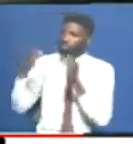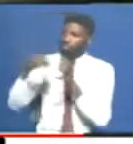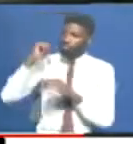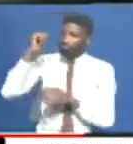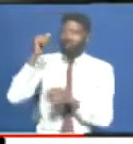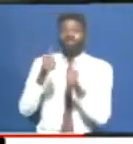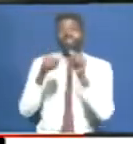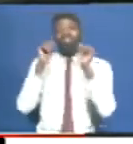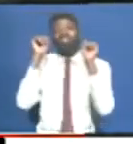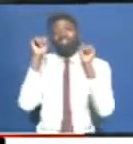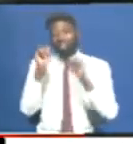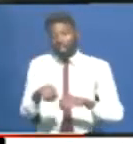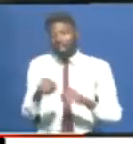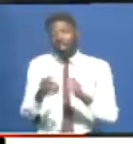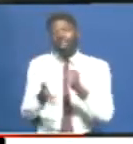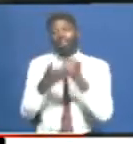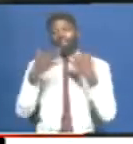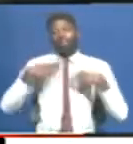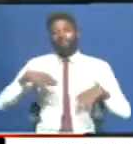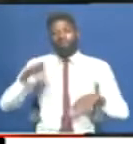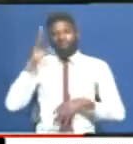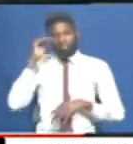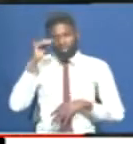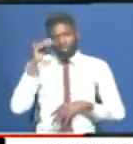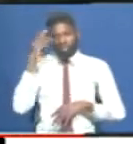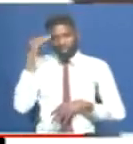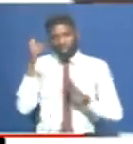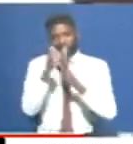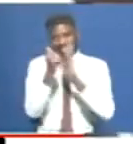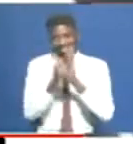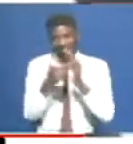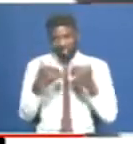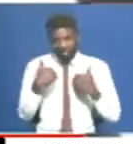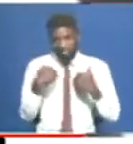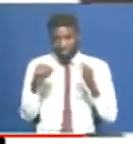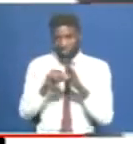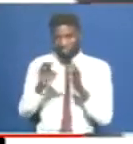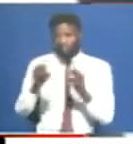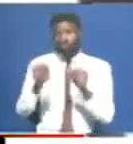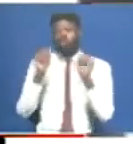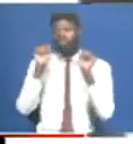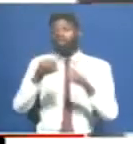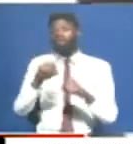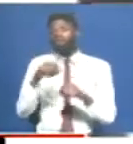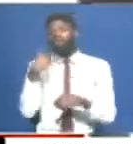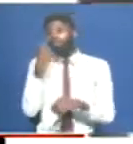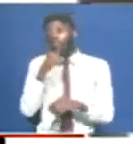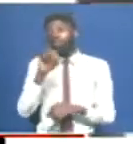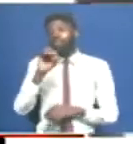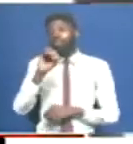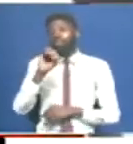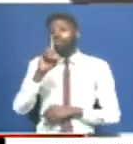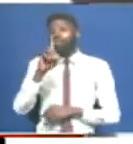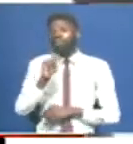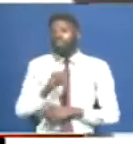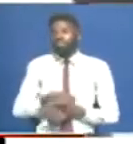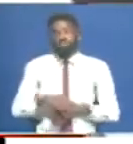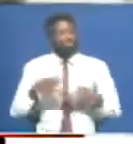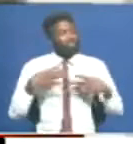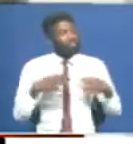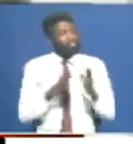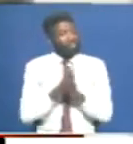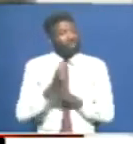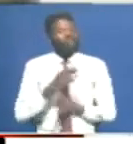watu wa Mombasa na kuwakombolea matatizo ambayo wako nayo. Kwa watu wanakiu, wanataka tarehe 9 mwezi wa 8 ifike kama